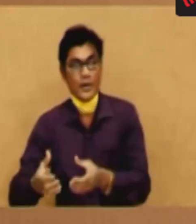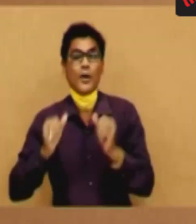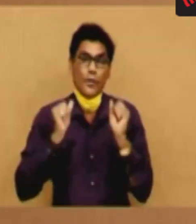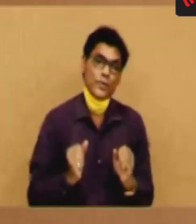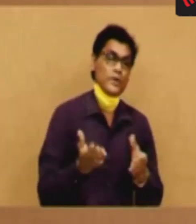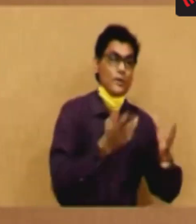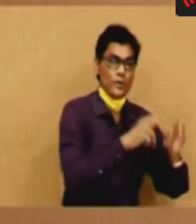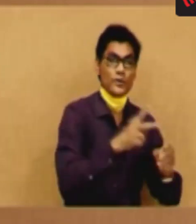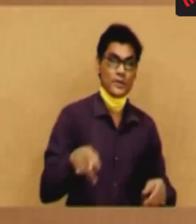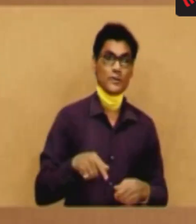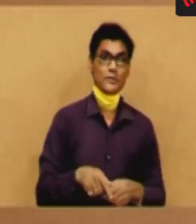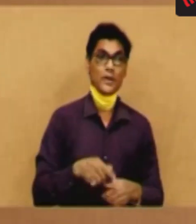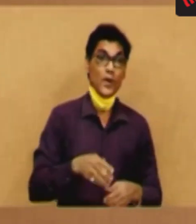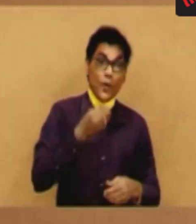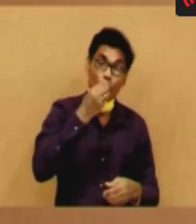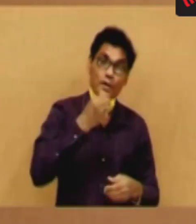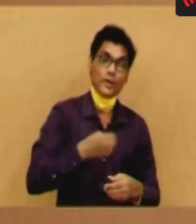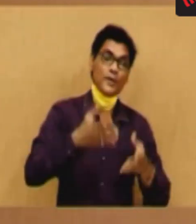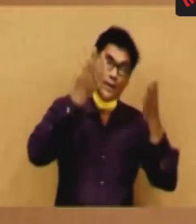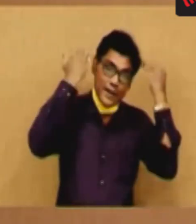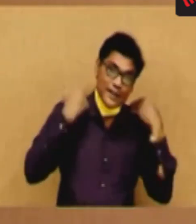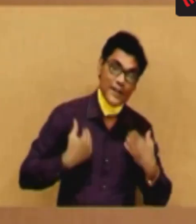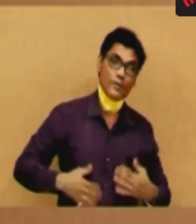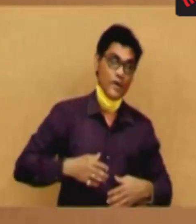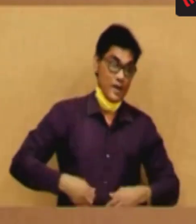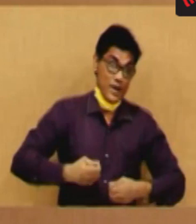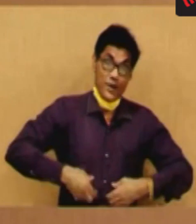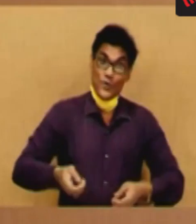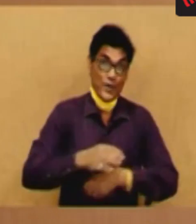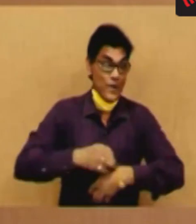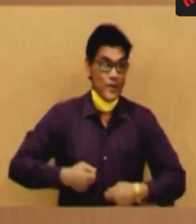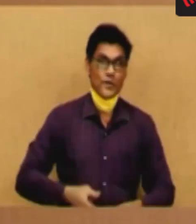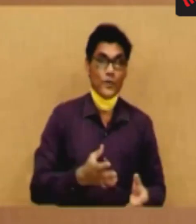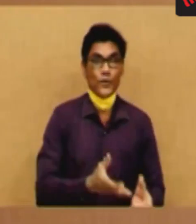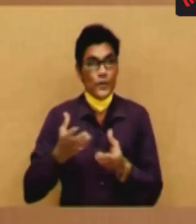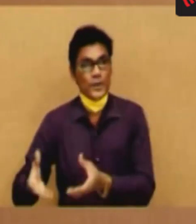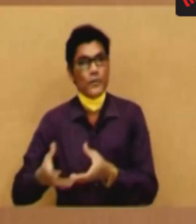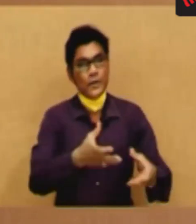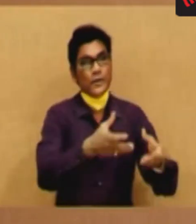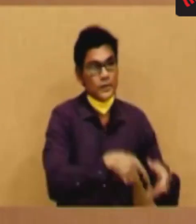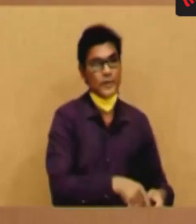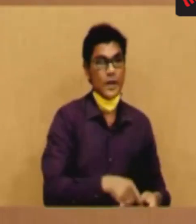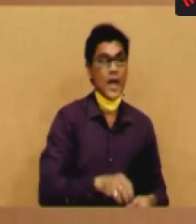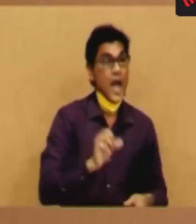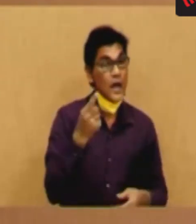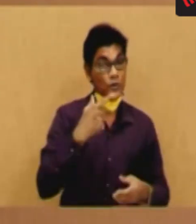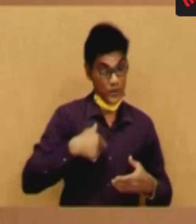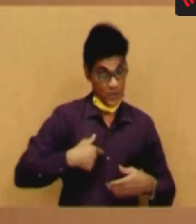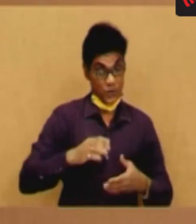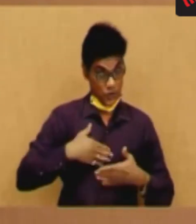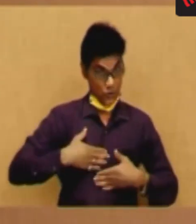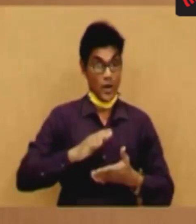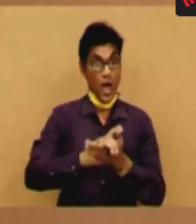କରଉଛେ ତାହେଲେ ତାଙ୍କୁ ଖୁଆଇବା ଗାଧୋଇଦେବା ଲୁଗା ବଦଳେଇବା ବେଳେ ଉଠେଇବା ବସେଇବା ବେଳେ ଆଗ ନିଜ